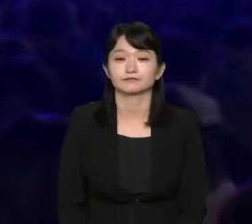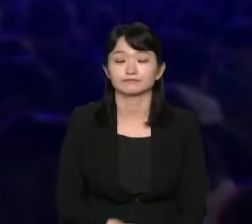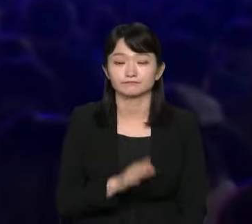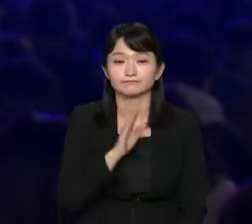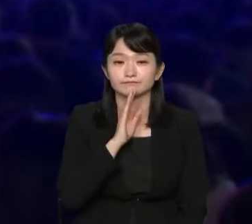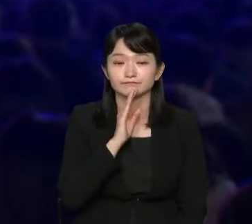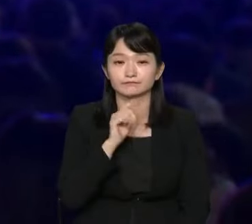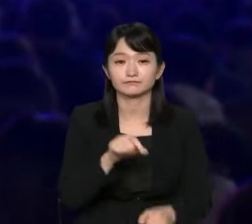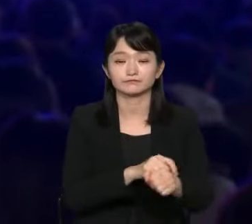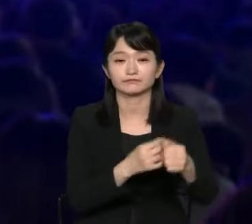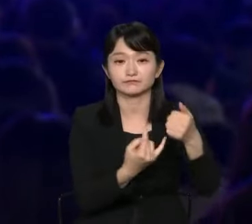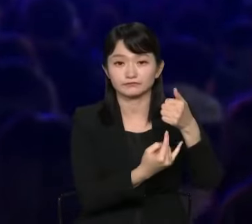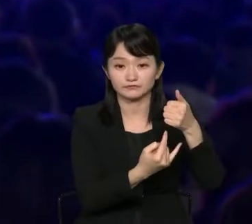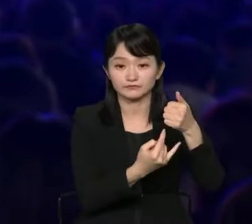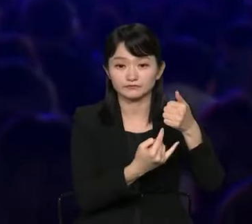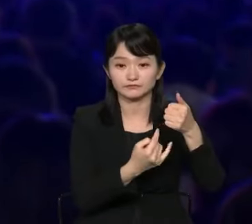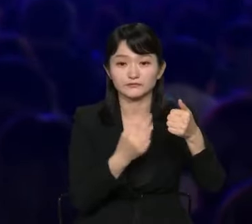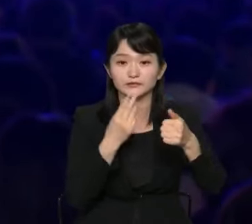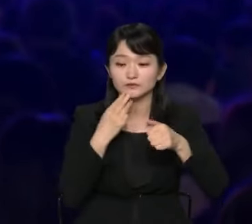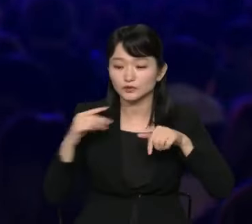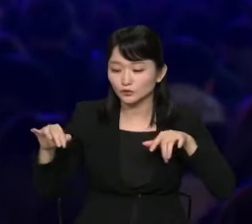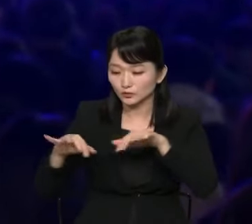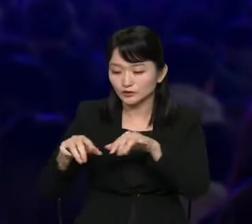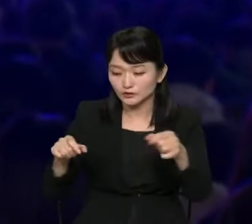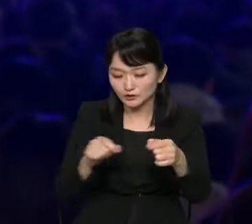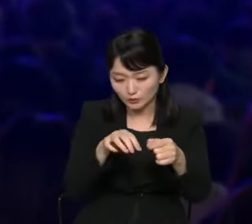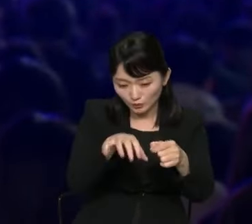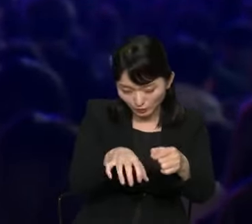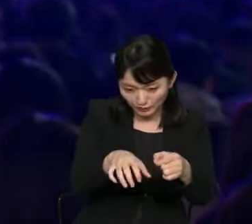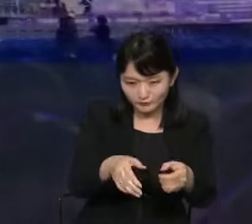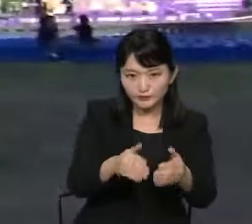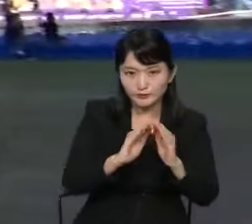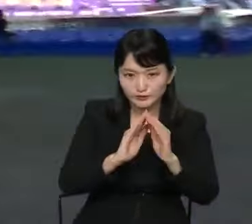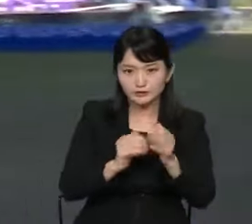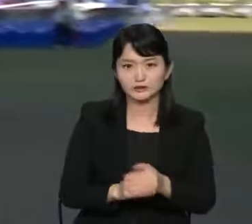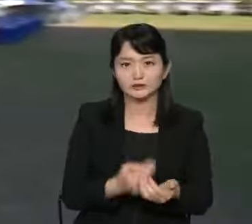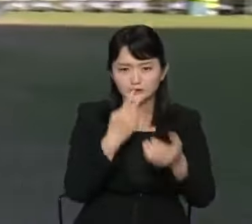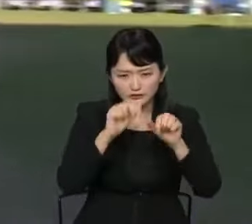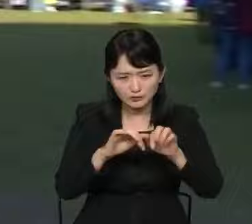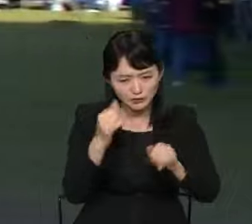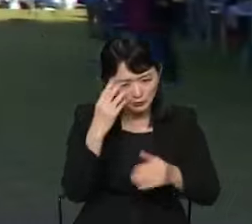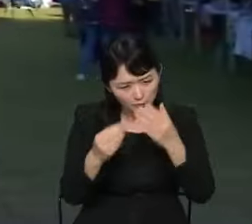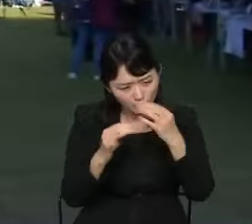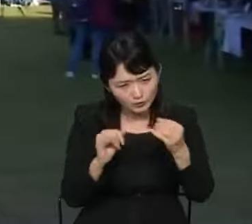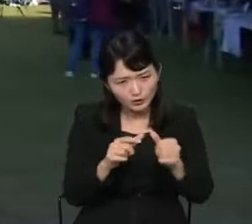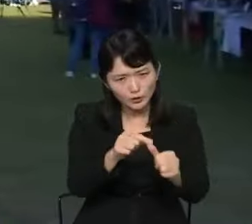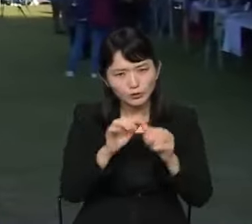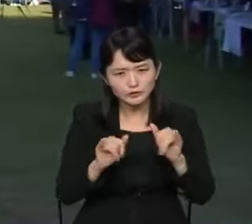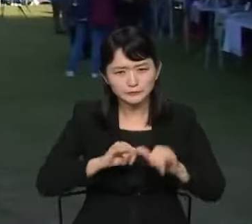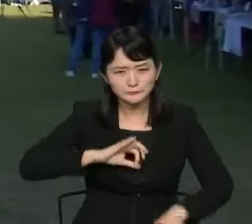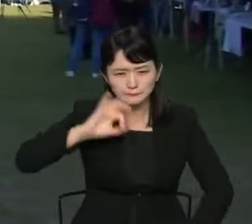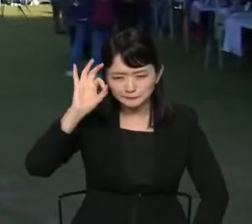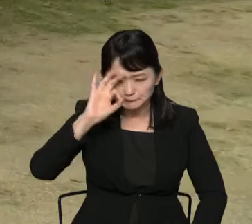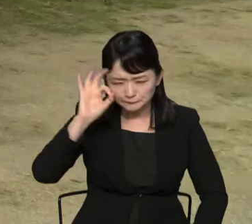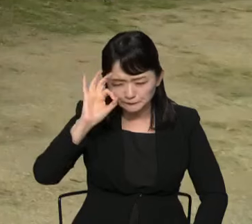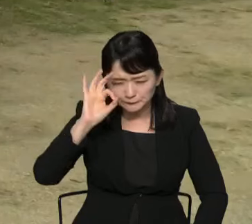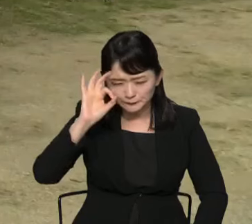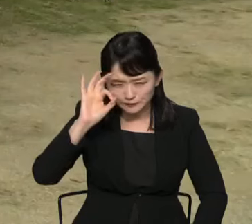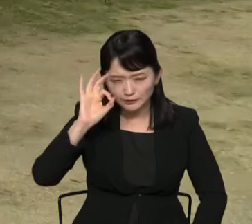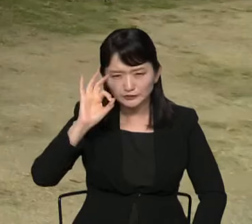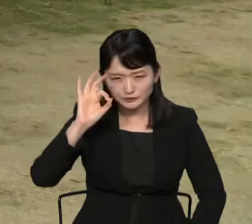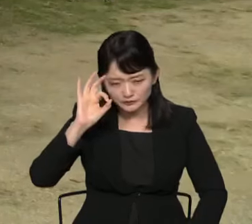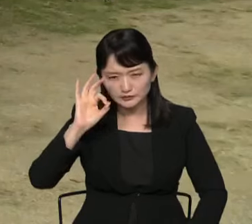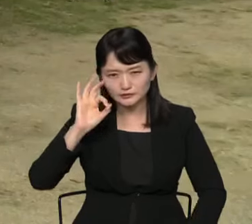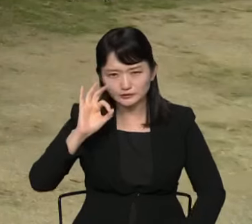네, 특조위는 서울광장 한켠에 부스를 마련하고 생존자와 목격자, 구조자들을 대상으로 진상규명 조사를 신청하는 방법을